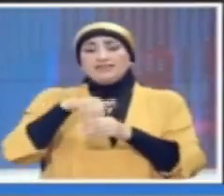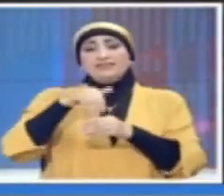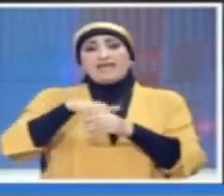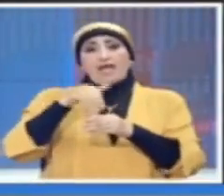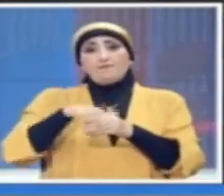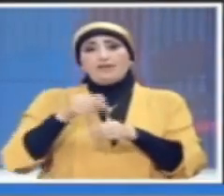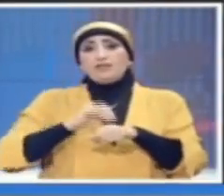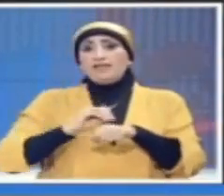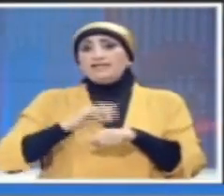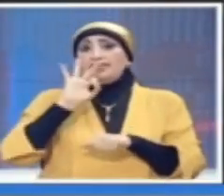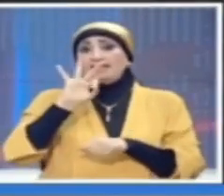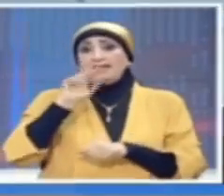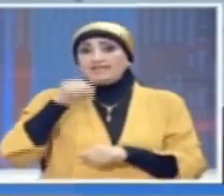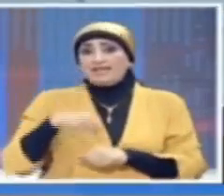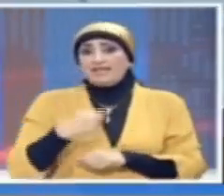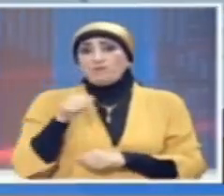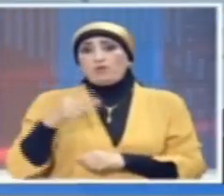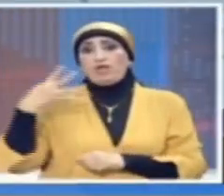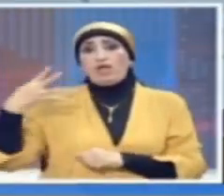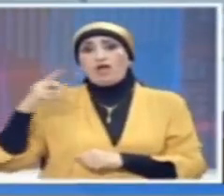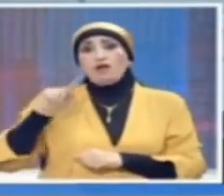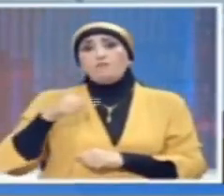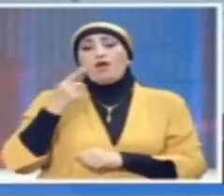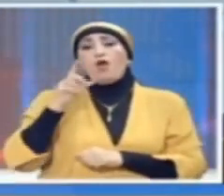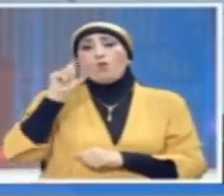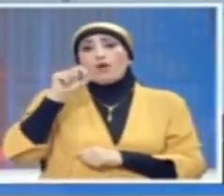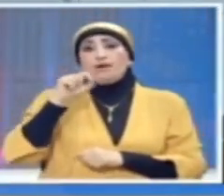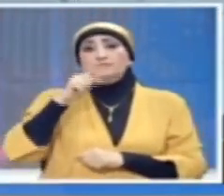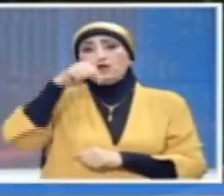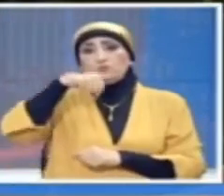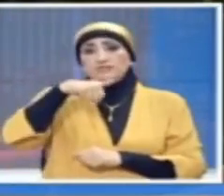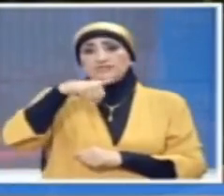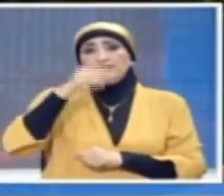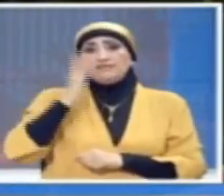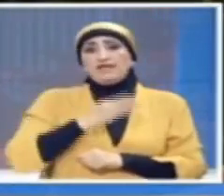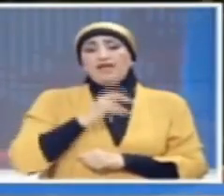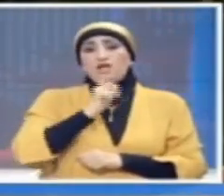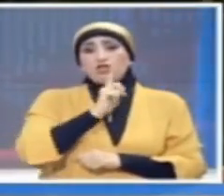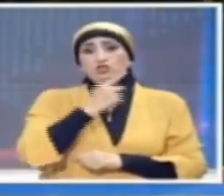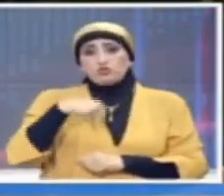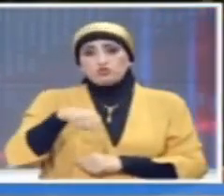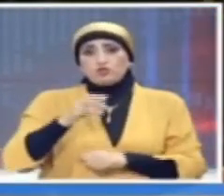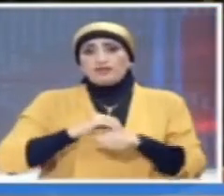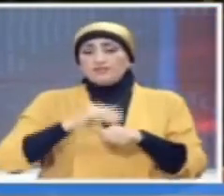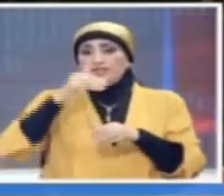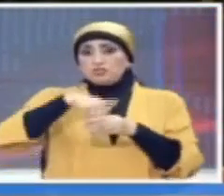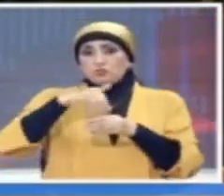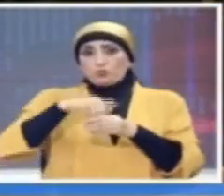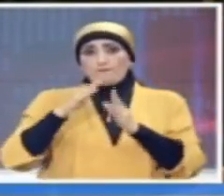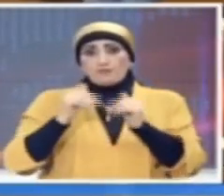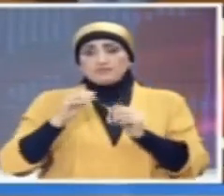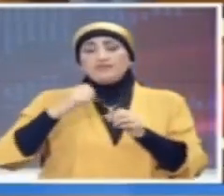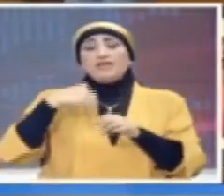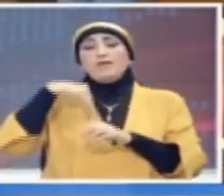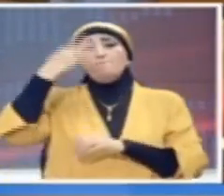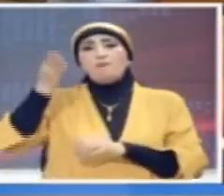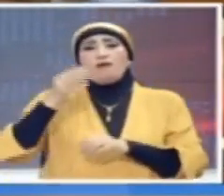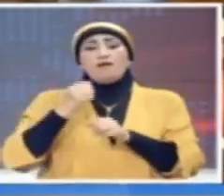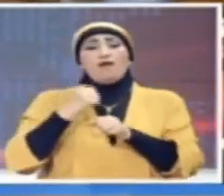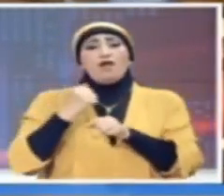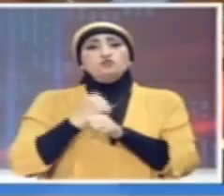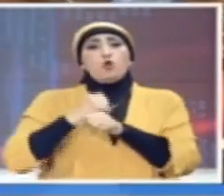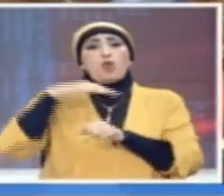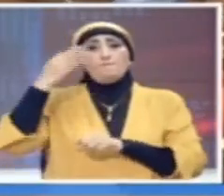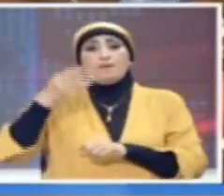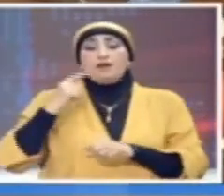للانتخابات التي حددت 3 أيام هي 4 و5 و6 من نوفمبر الجاري لتصويت المصريين بالخارج في المرحلة